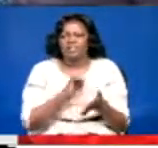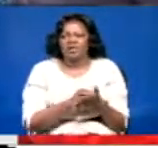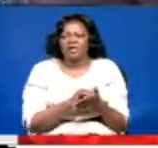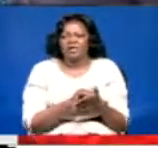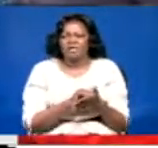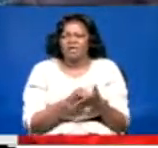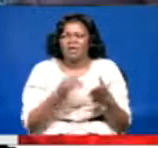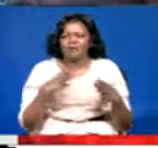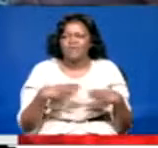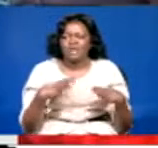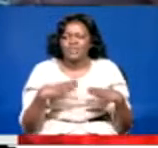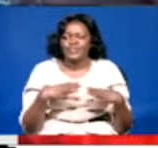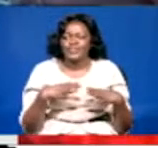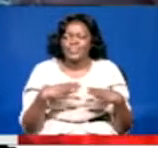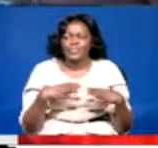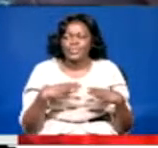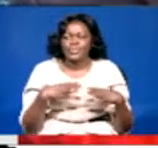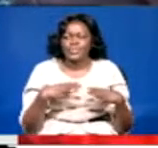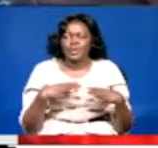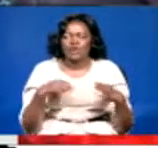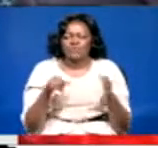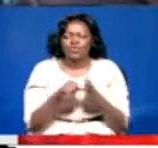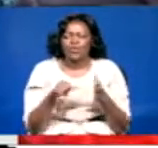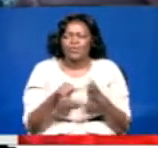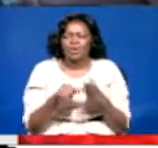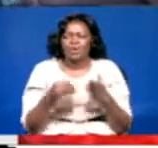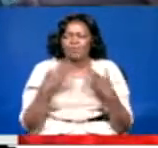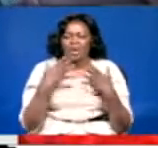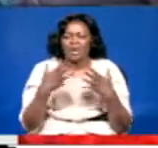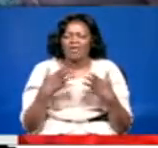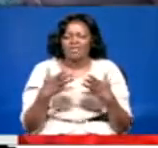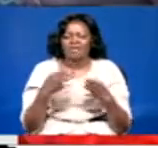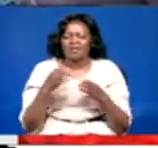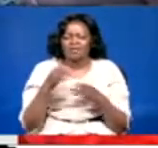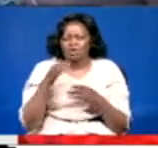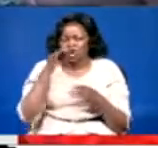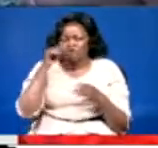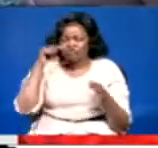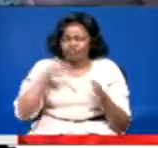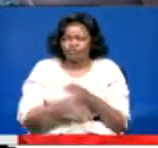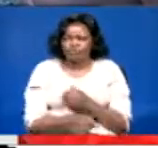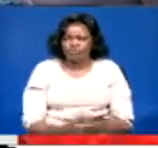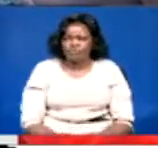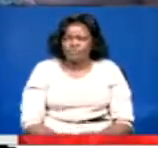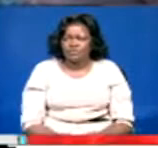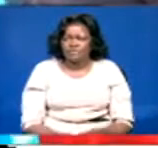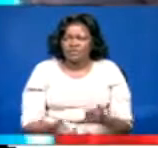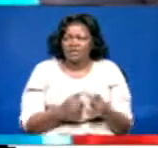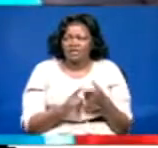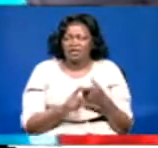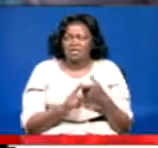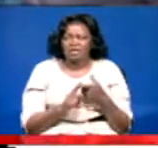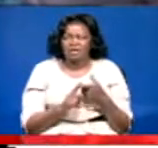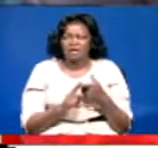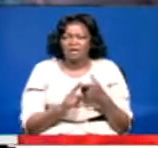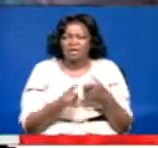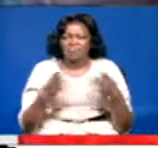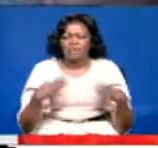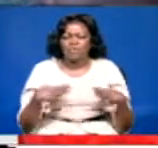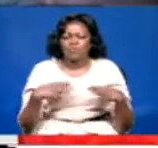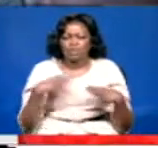watu wamekabwa na hewa ndani ya shimo, hewa chafu. So watu waliokuwa kwa